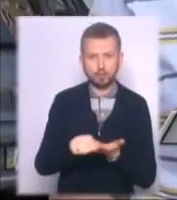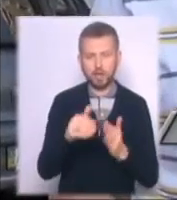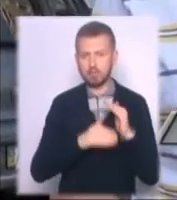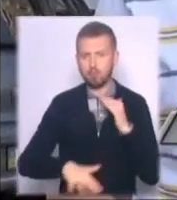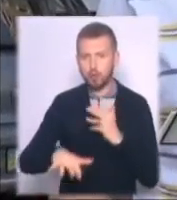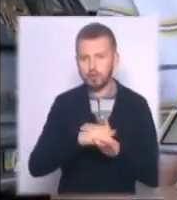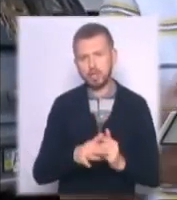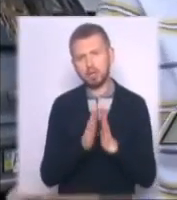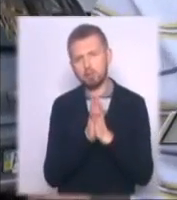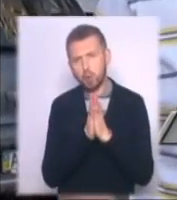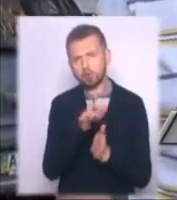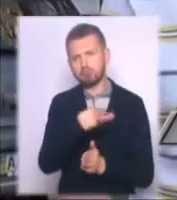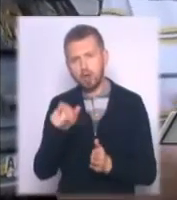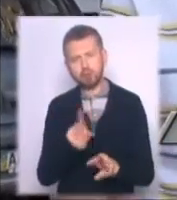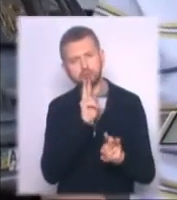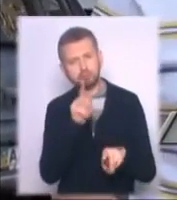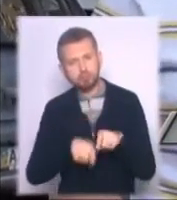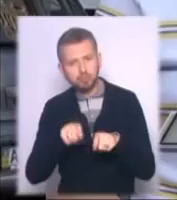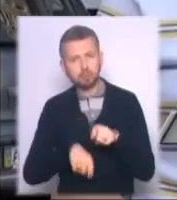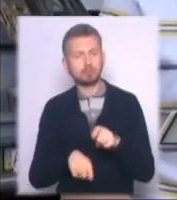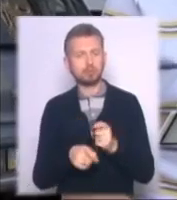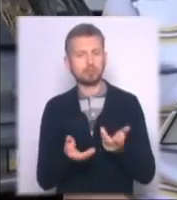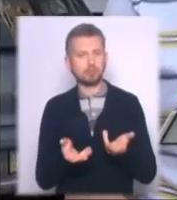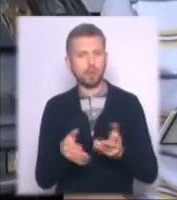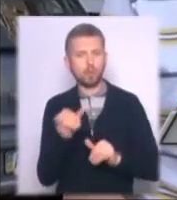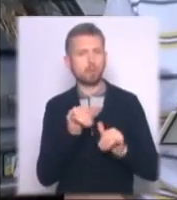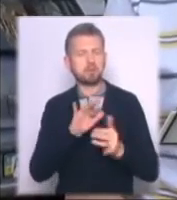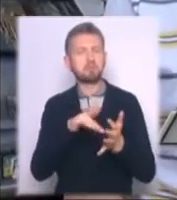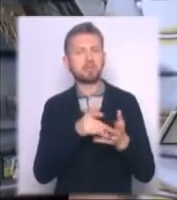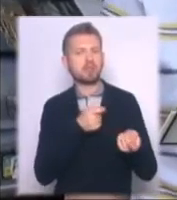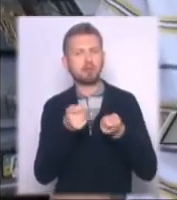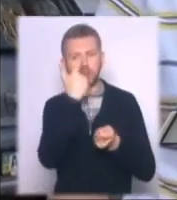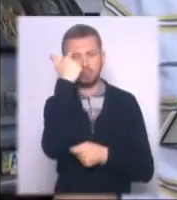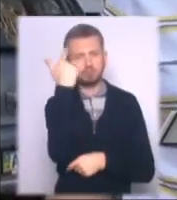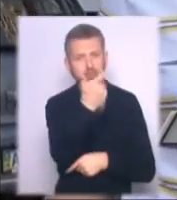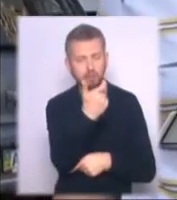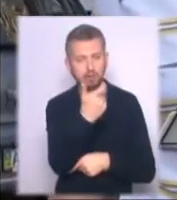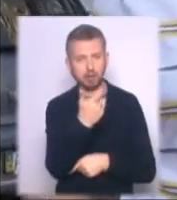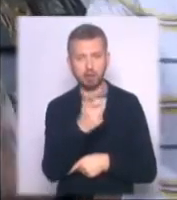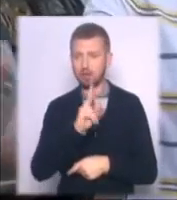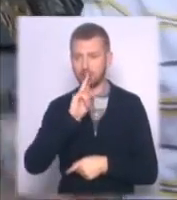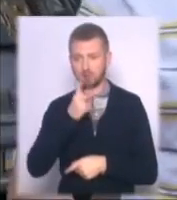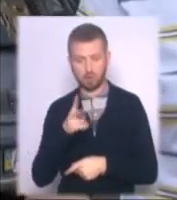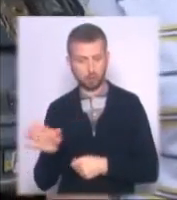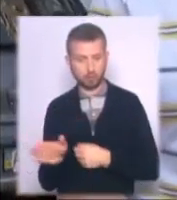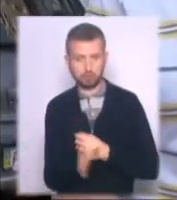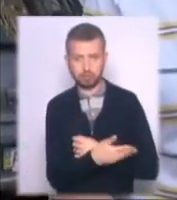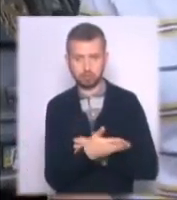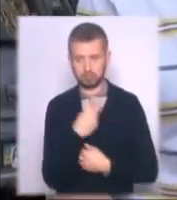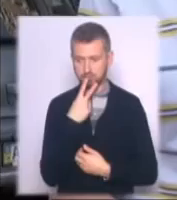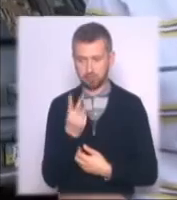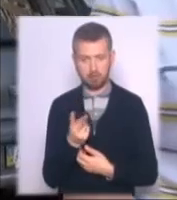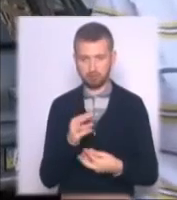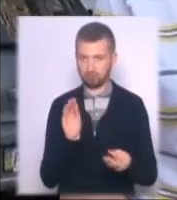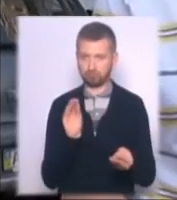Ми просимо як мешканців проконтролювати і там... Кудись там міській владі щось сказати. Але два роки пройшло, якщо ви бачите, якісь там